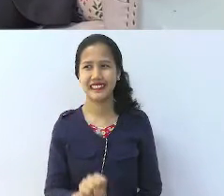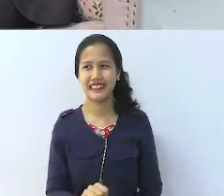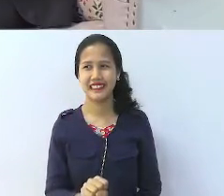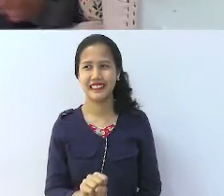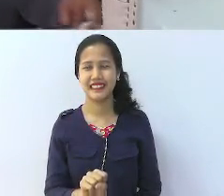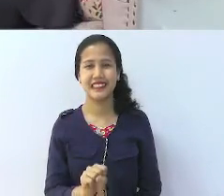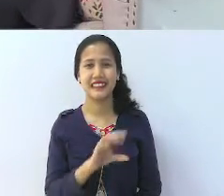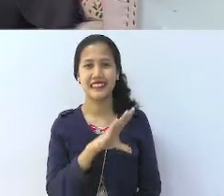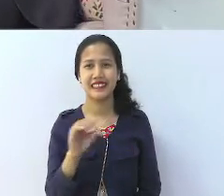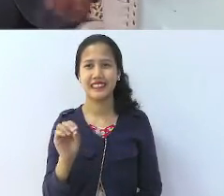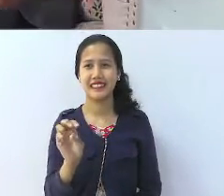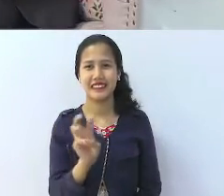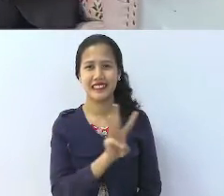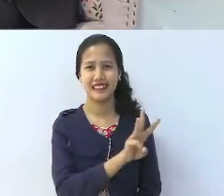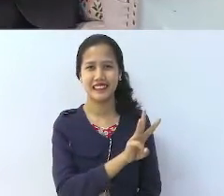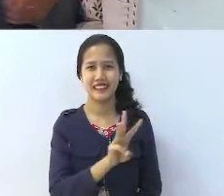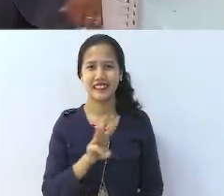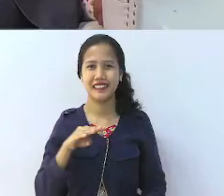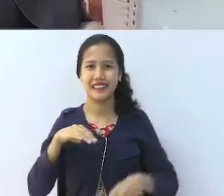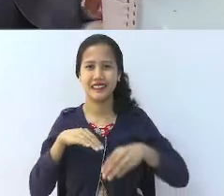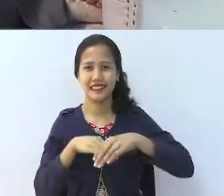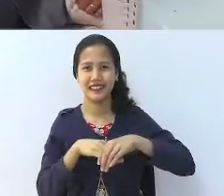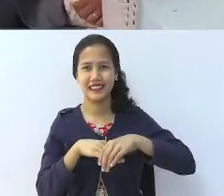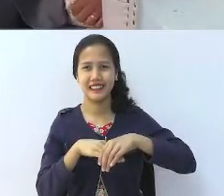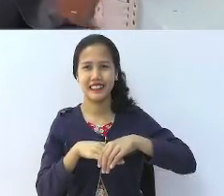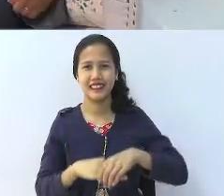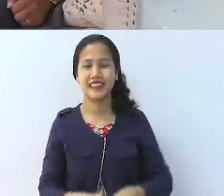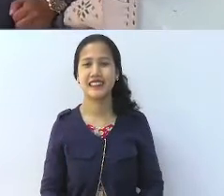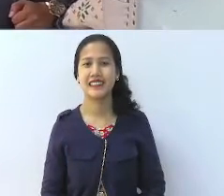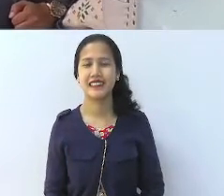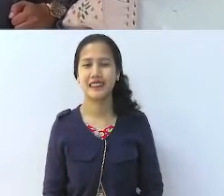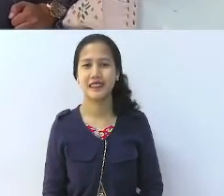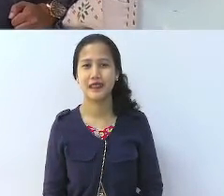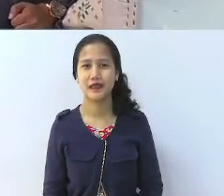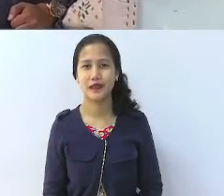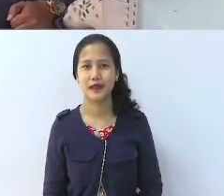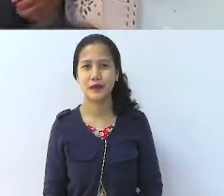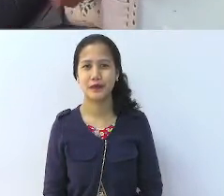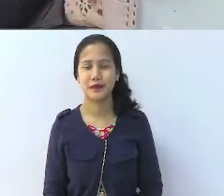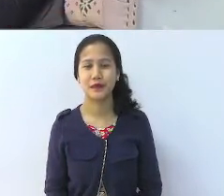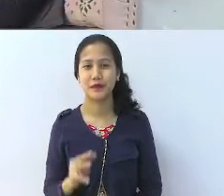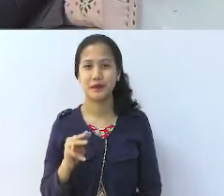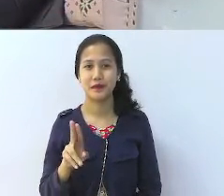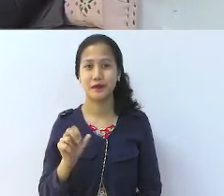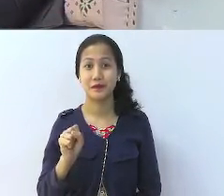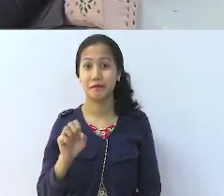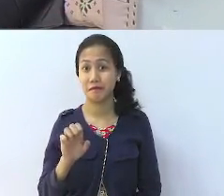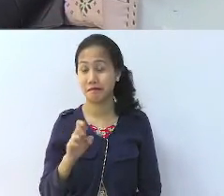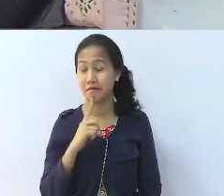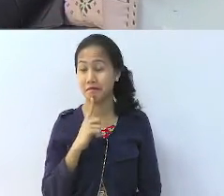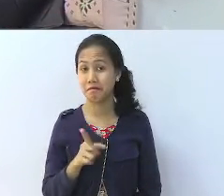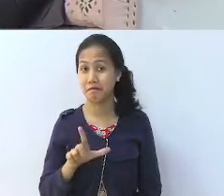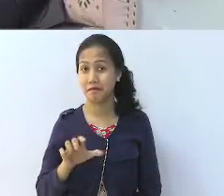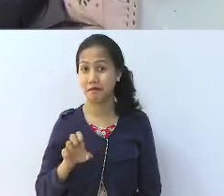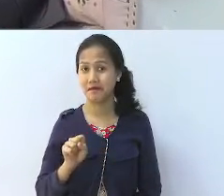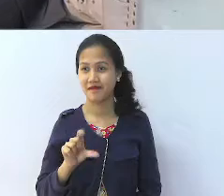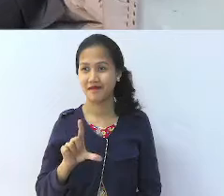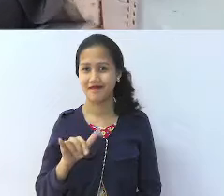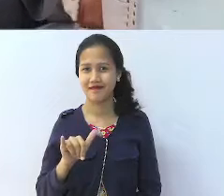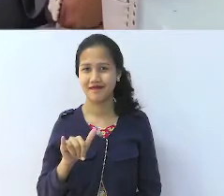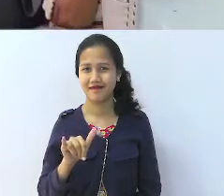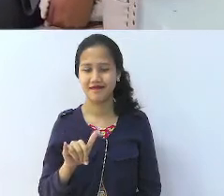Northeast! Yun! Oo. Far South? Far South! Oo. Siyempre, ang... South